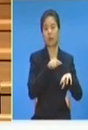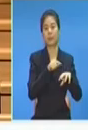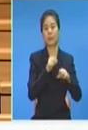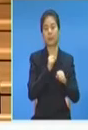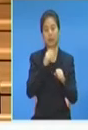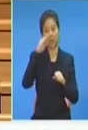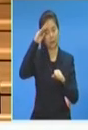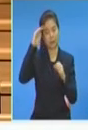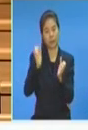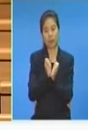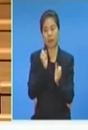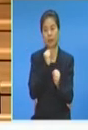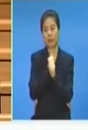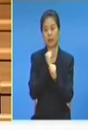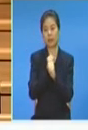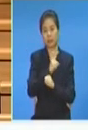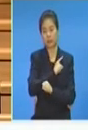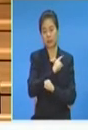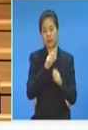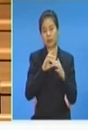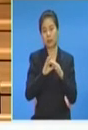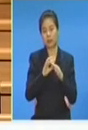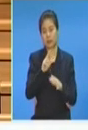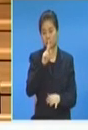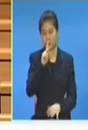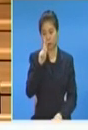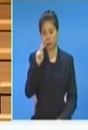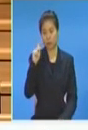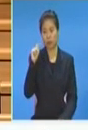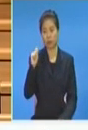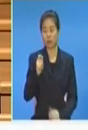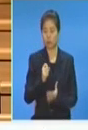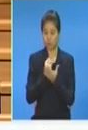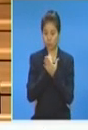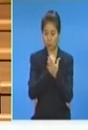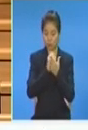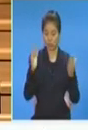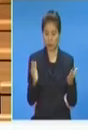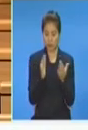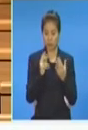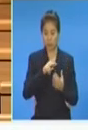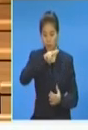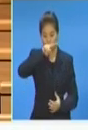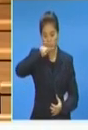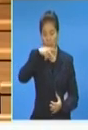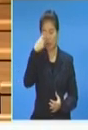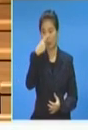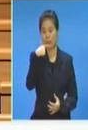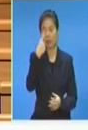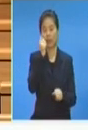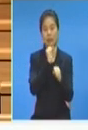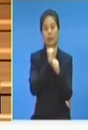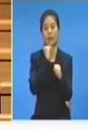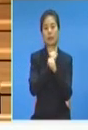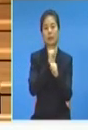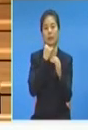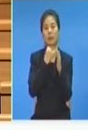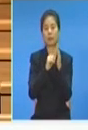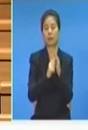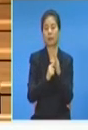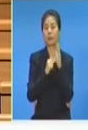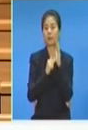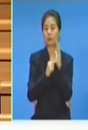ผิดหรือความบริสุทธิ์ให้กกต.ต้องทำให้ได้ผมให้ดูตัวอย่างครับถ้าเ